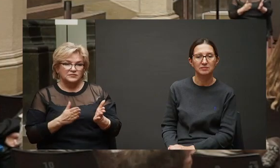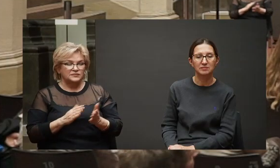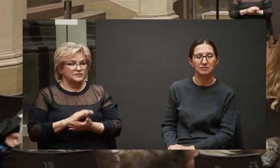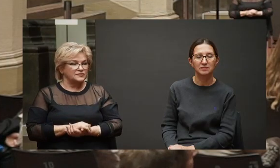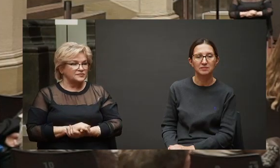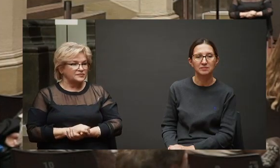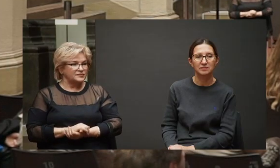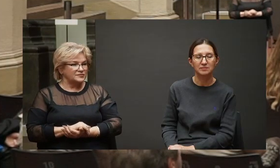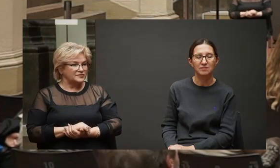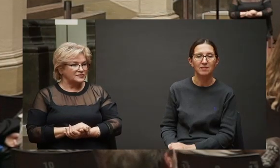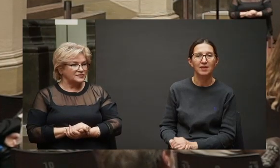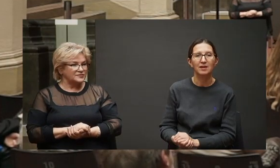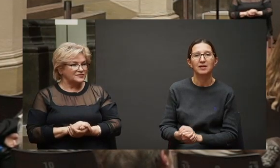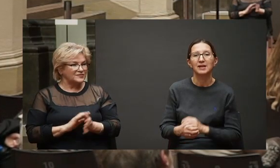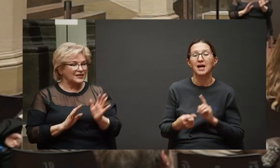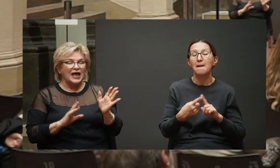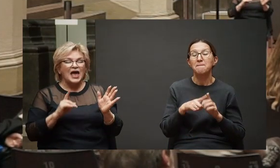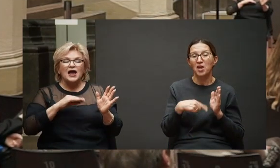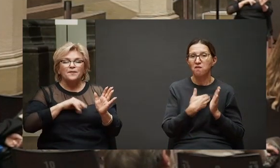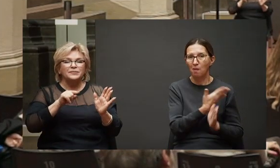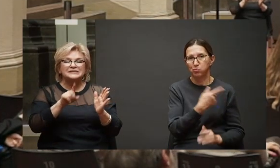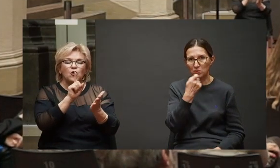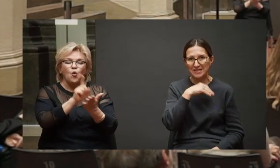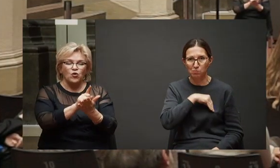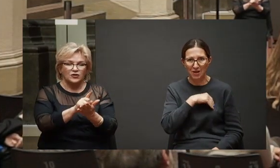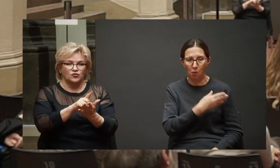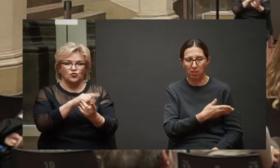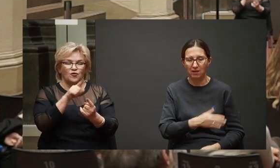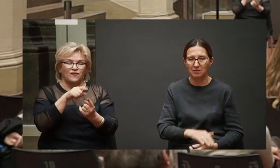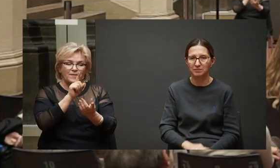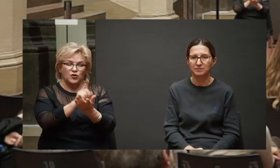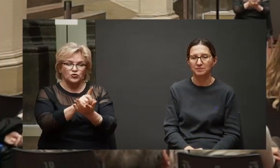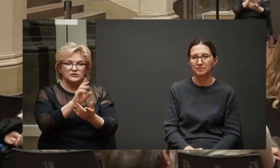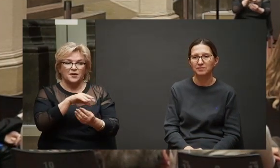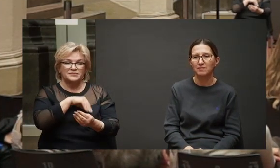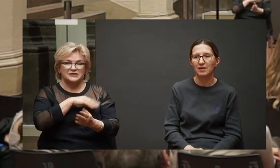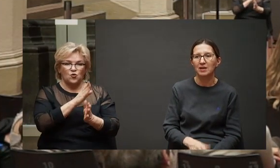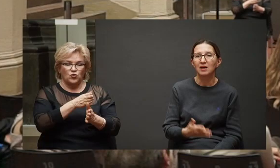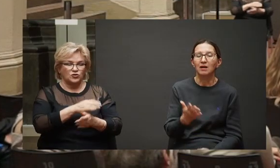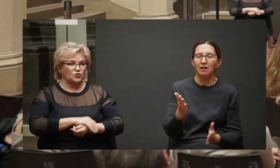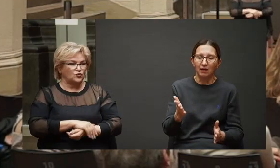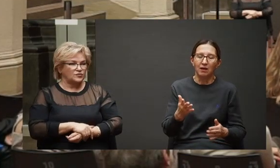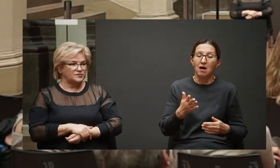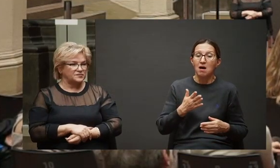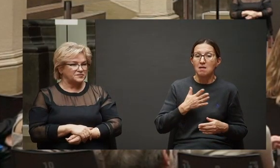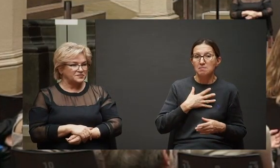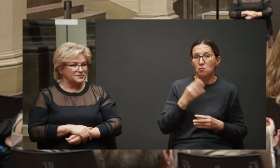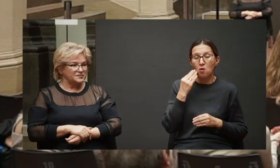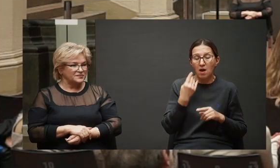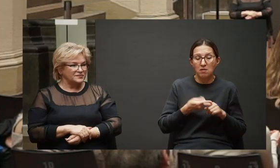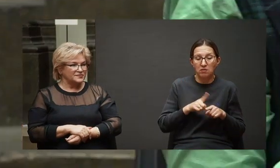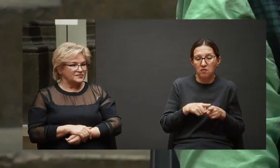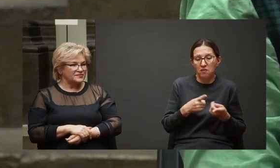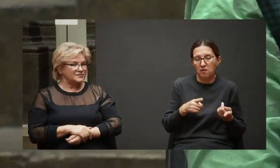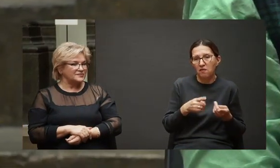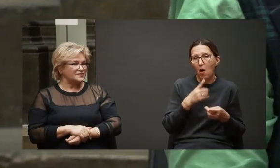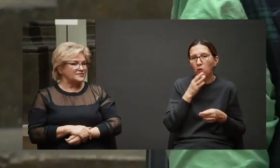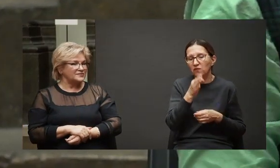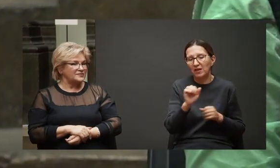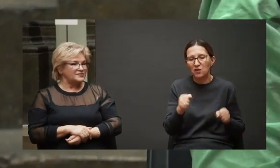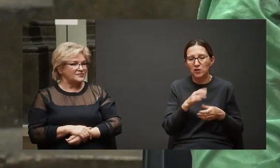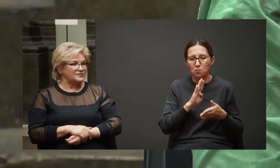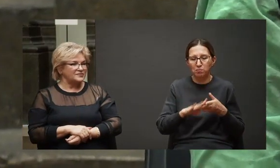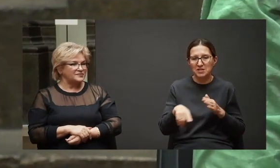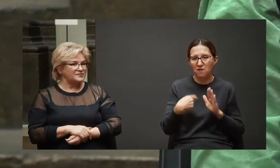полях. К психологу. Да, ну, собственно говоря, мой ответ невозможен без ответа на вопрос, что